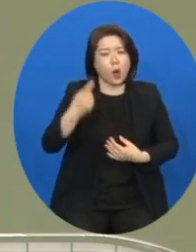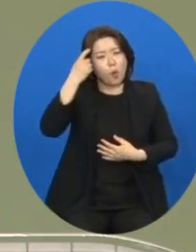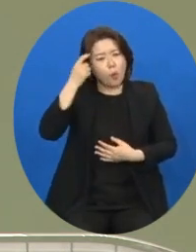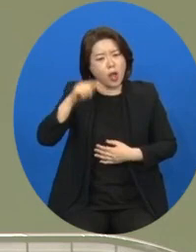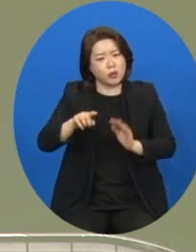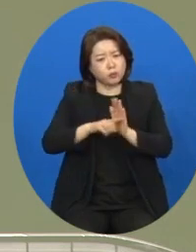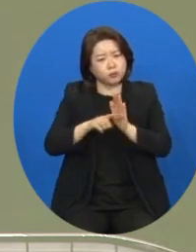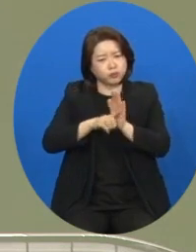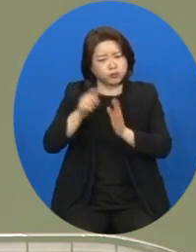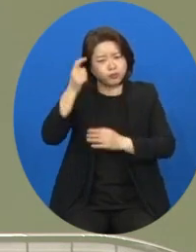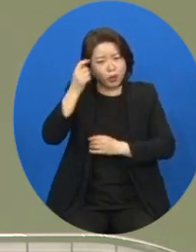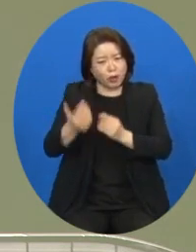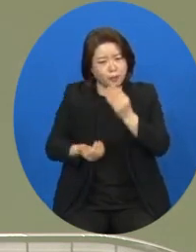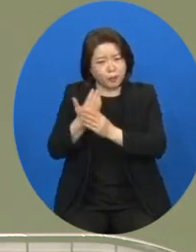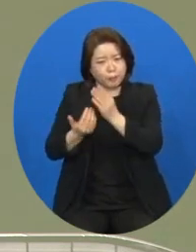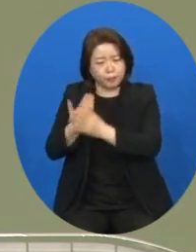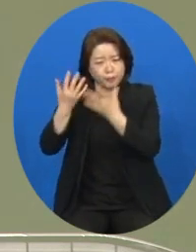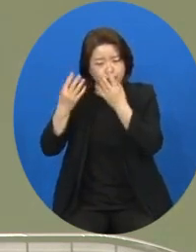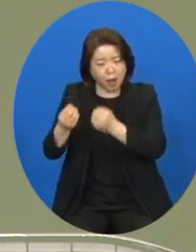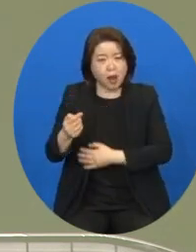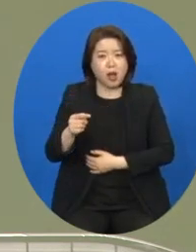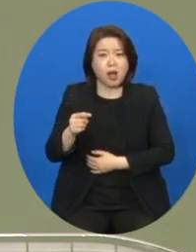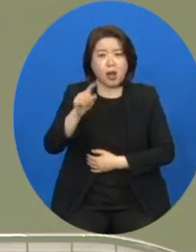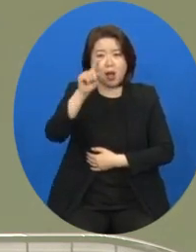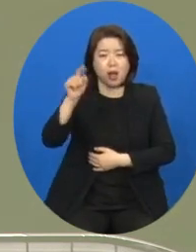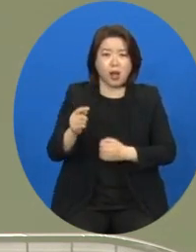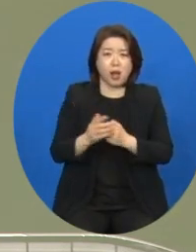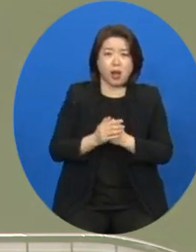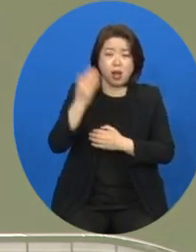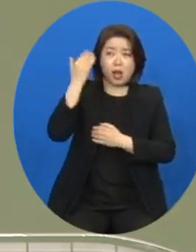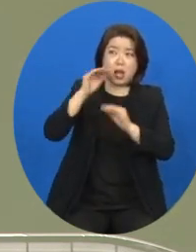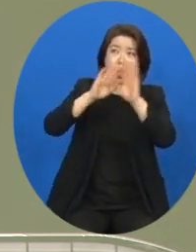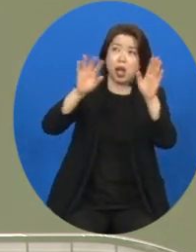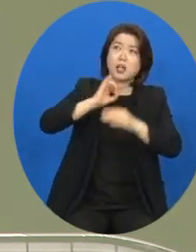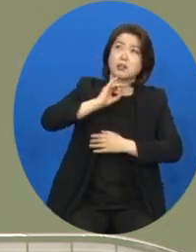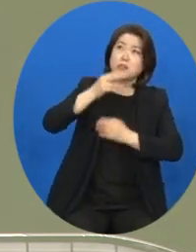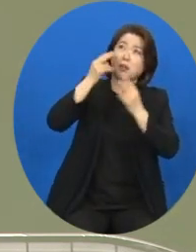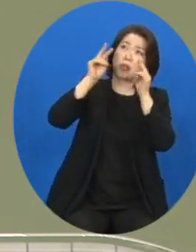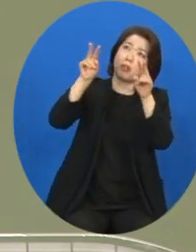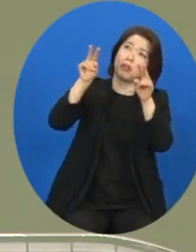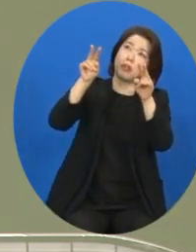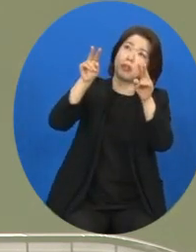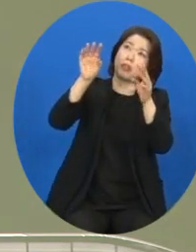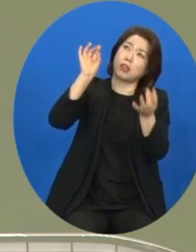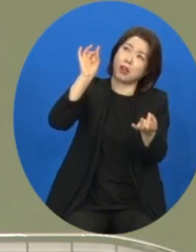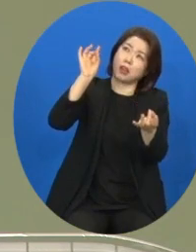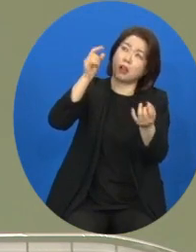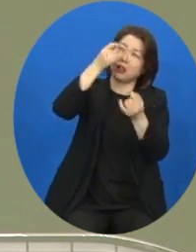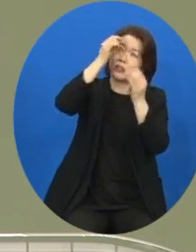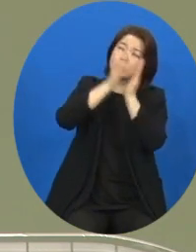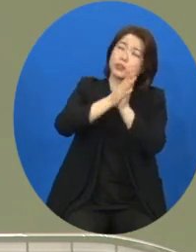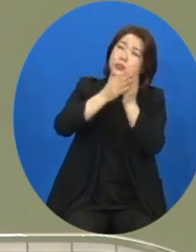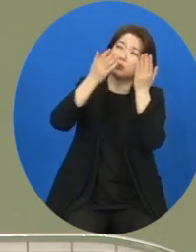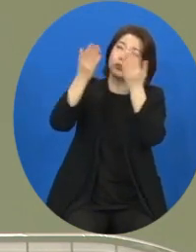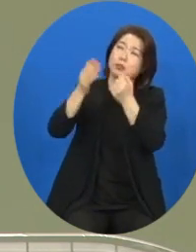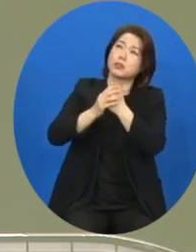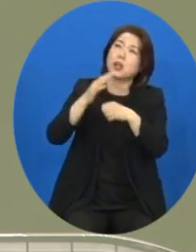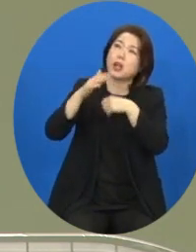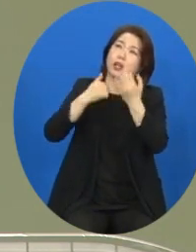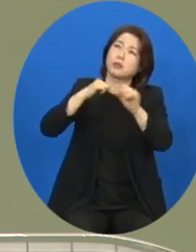자꾸 드는 걸까? 제가 하늘만 쳐다보고 있었던 거예요. 기도를 하면서 하나님 역사해